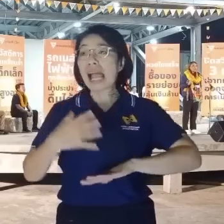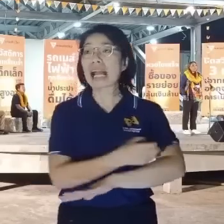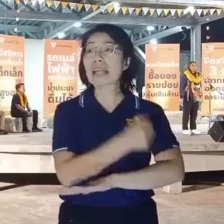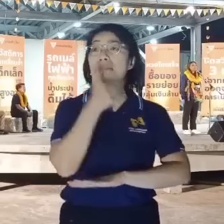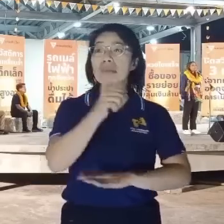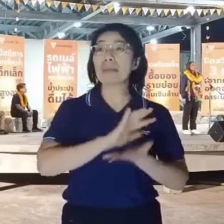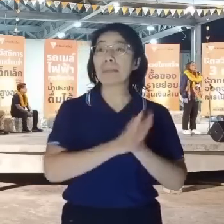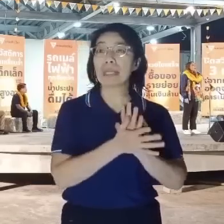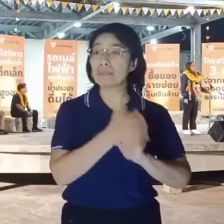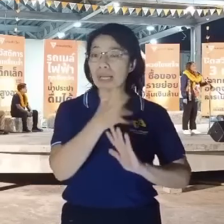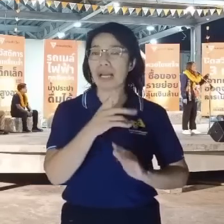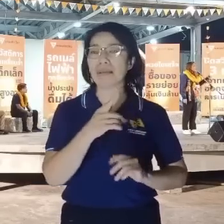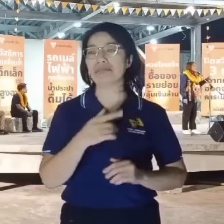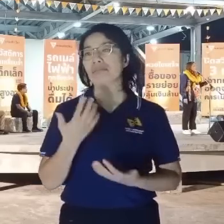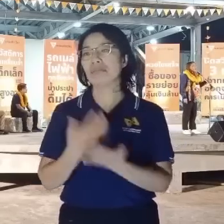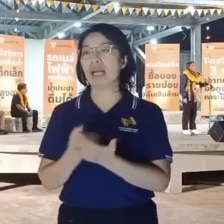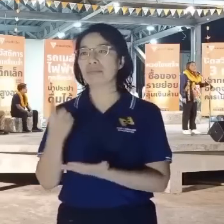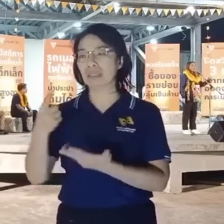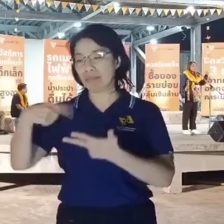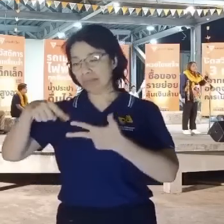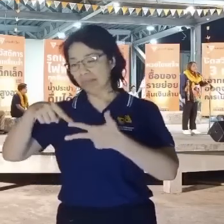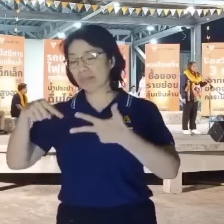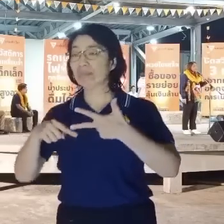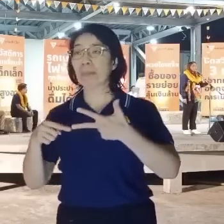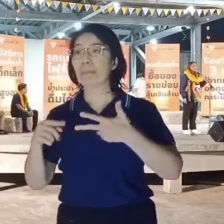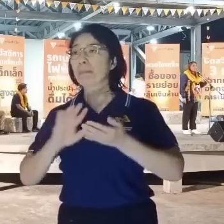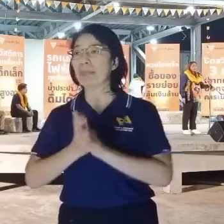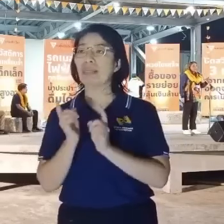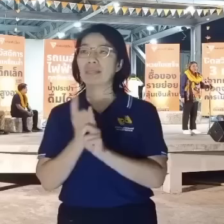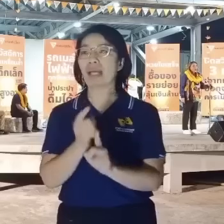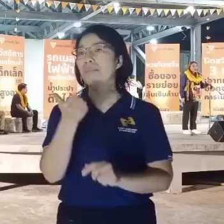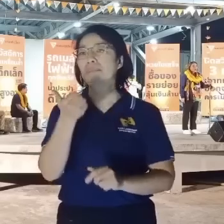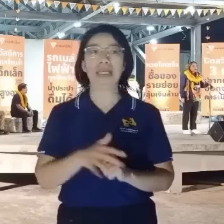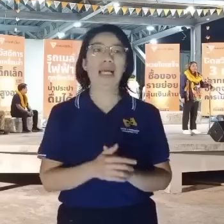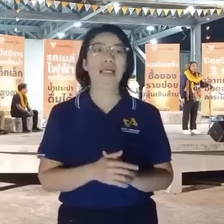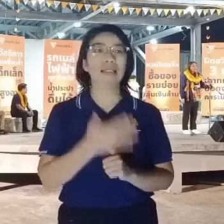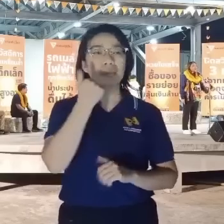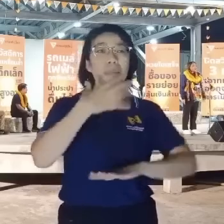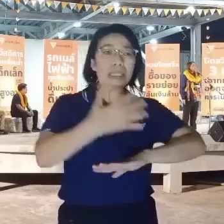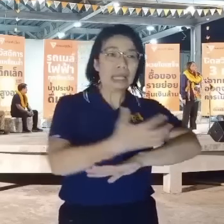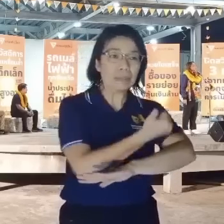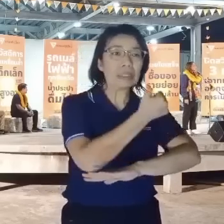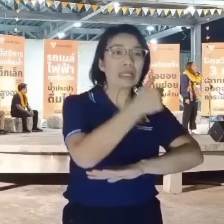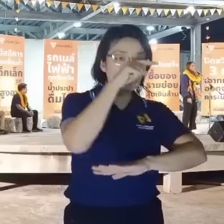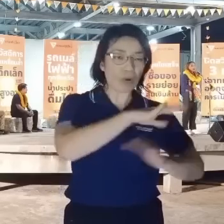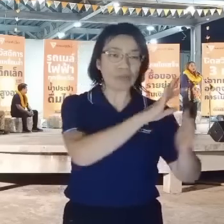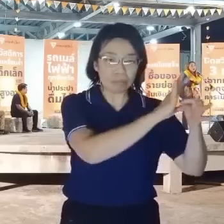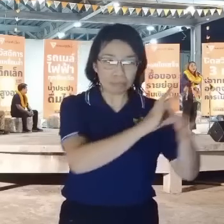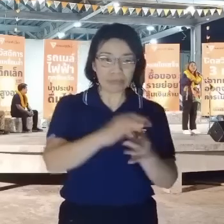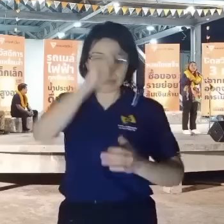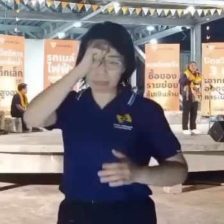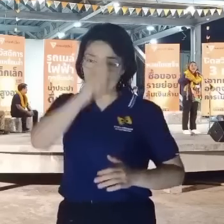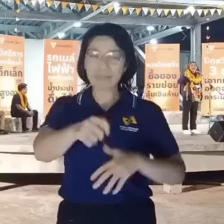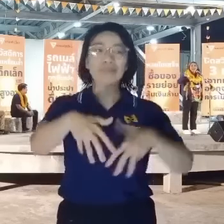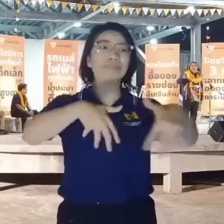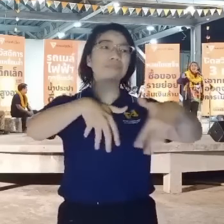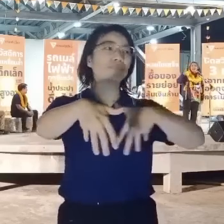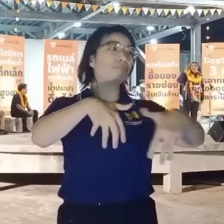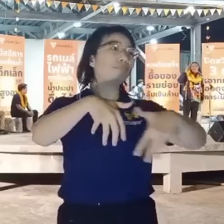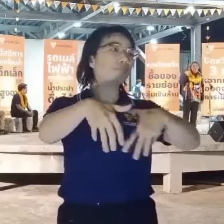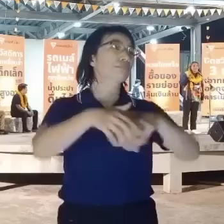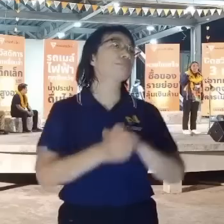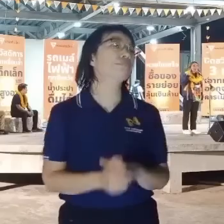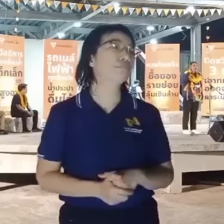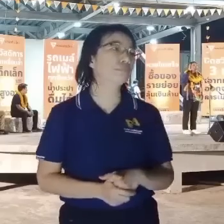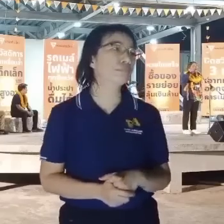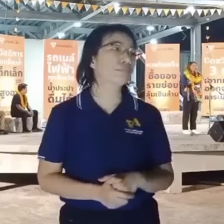ที่ดีการเมืองที่ดีของเราคือการเมืองที่ยึดโยงกับประชาชนขอพูดสั้นๆง่าย